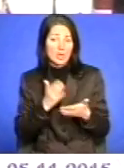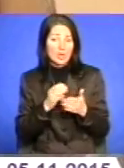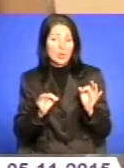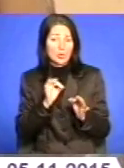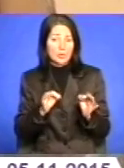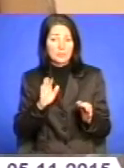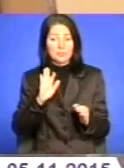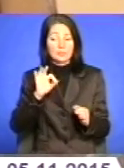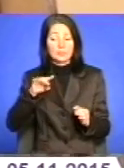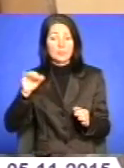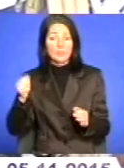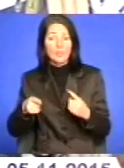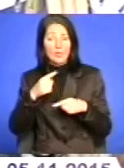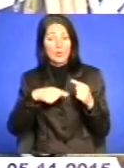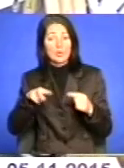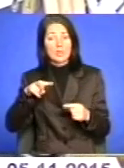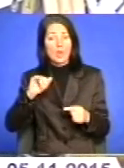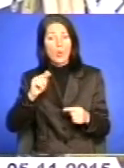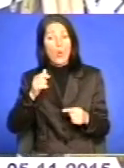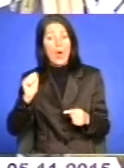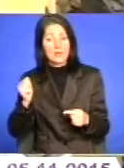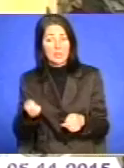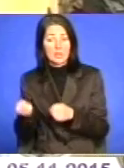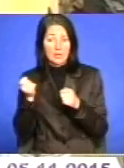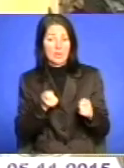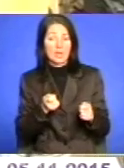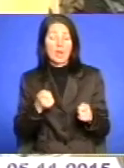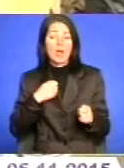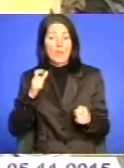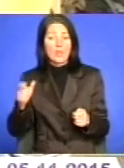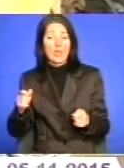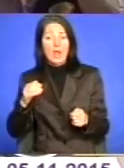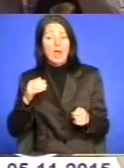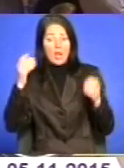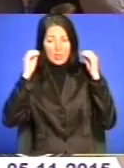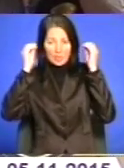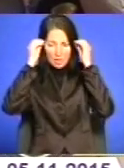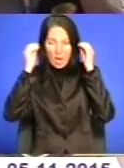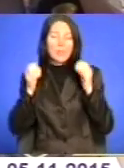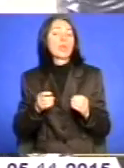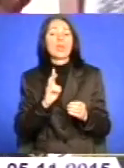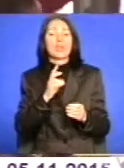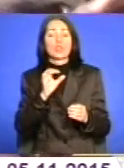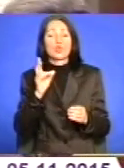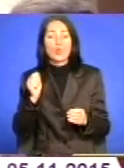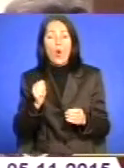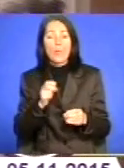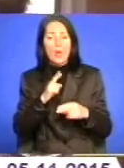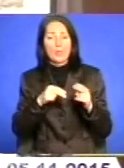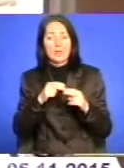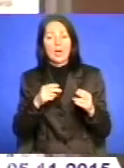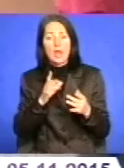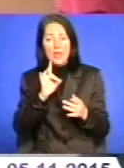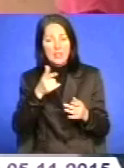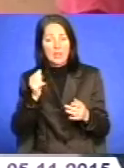волонтери повернулися з Луганщини. Завезли військовим флісові шапки, балаклави, бензопили, генератори, будматеріали, скоби та інші речі для